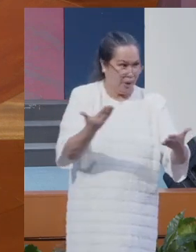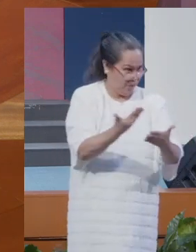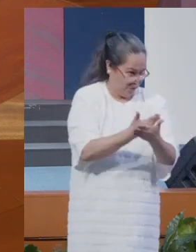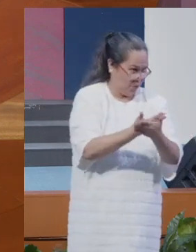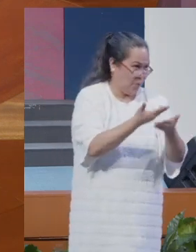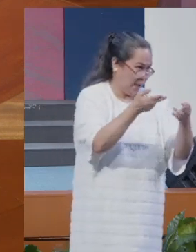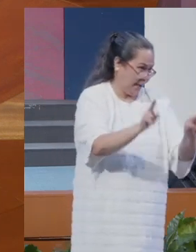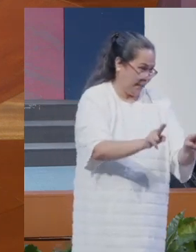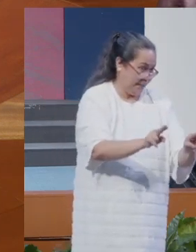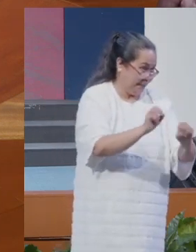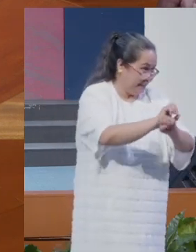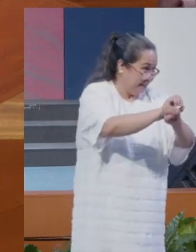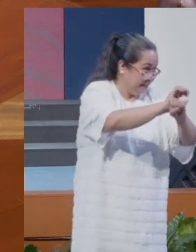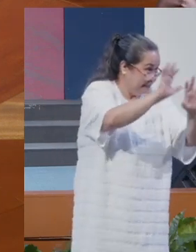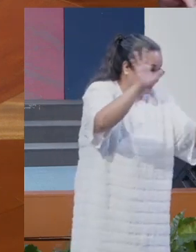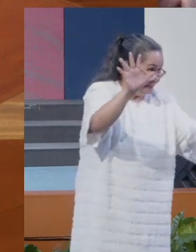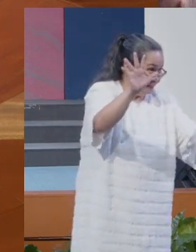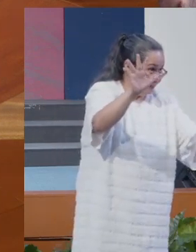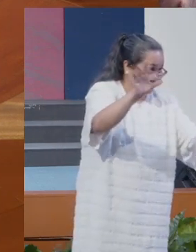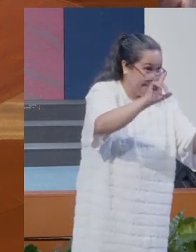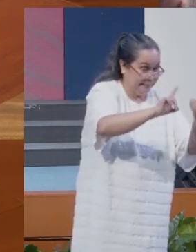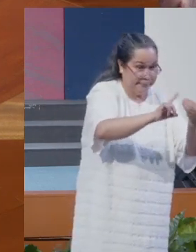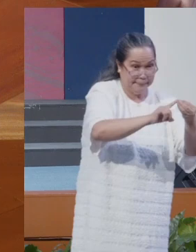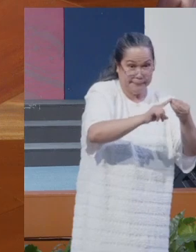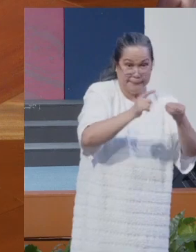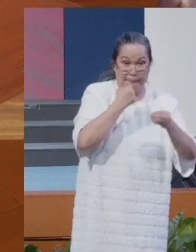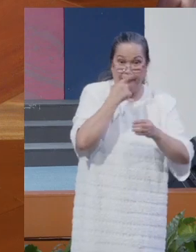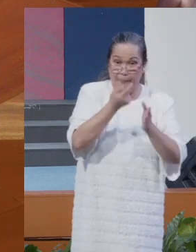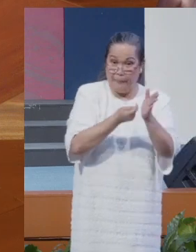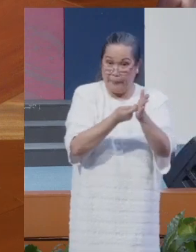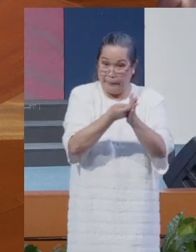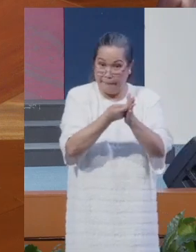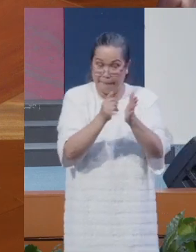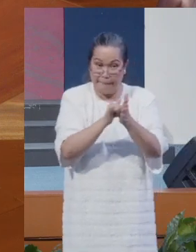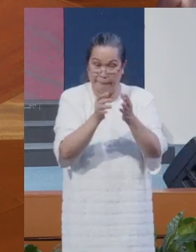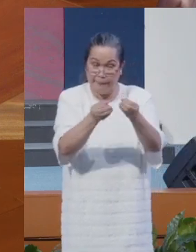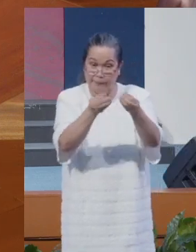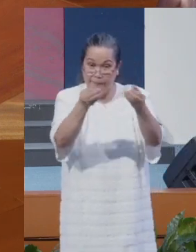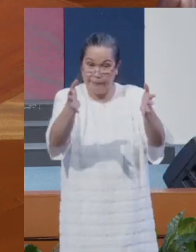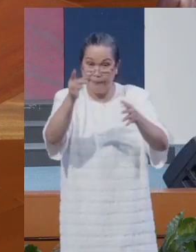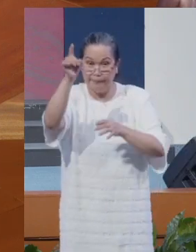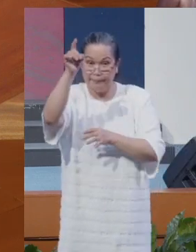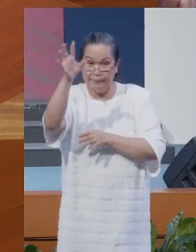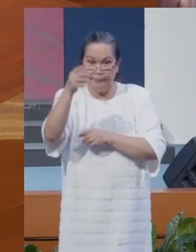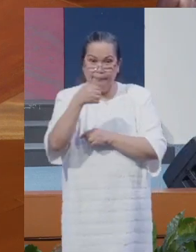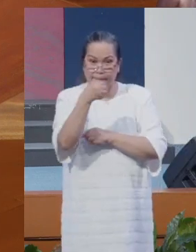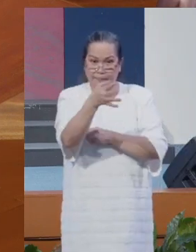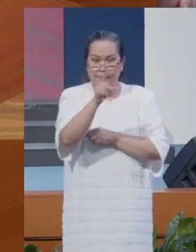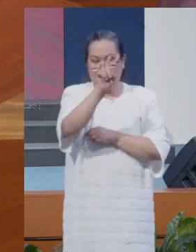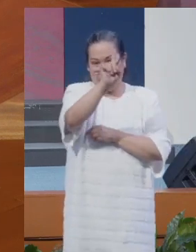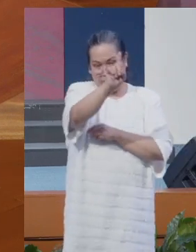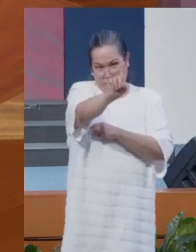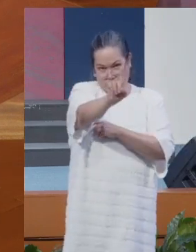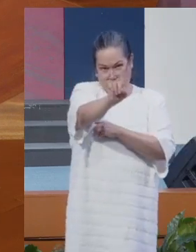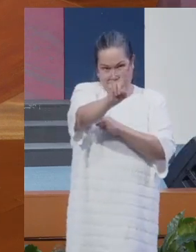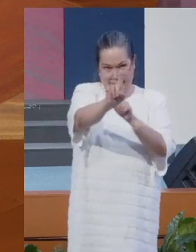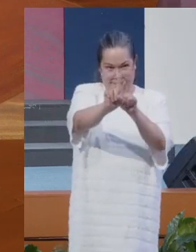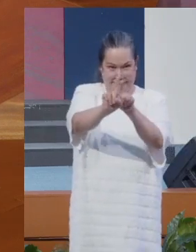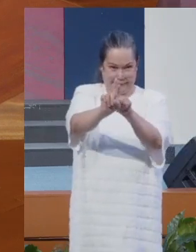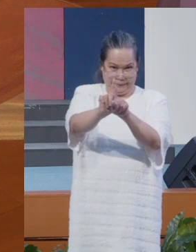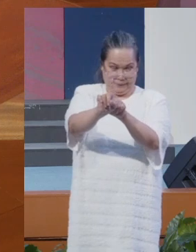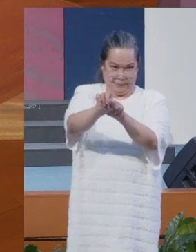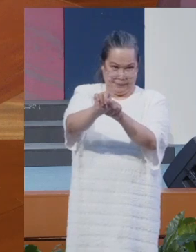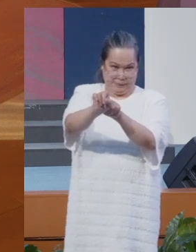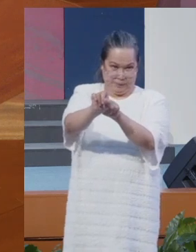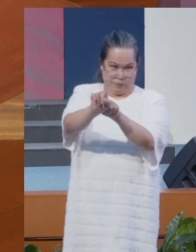maging malinaw sa kanyang mga kausap ang katotohanan na ito, nagbigay ang ating Panginoon ng isang parabol tungkol